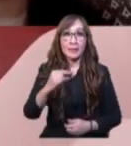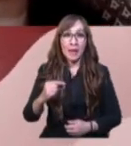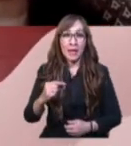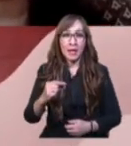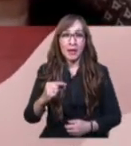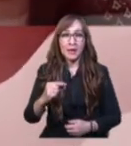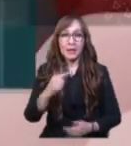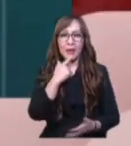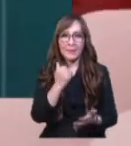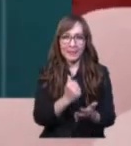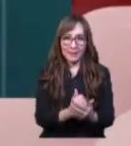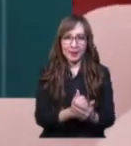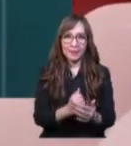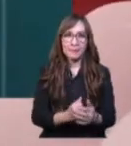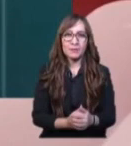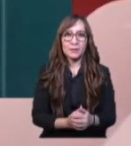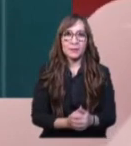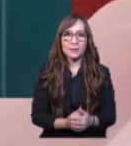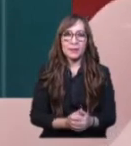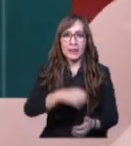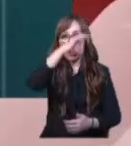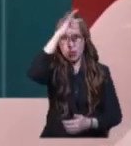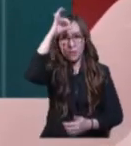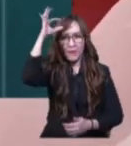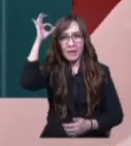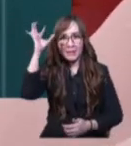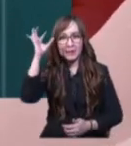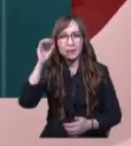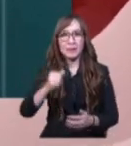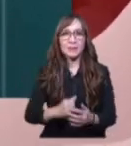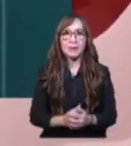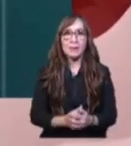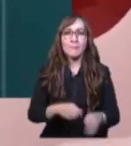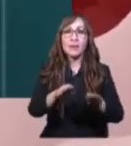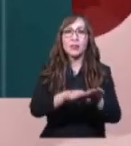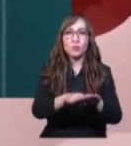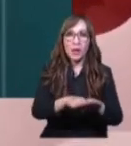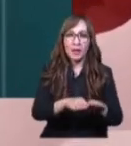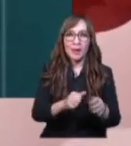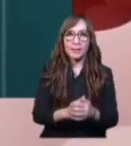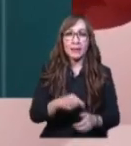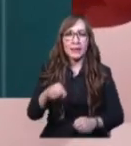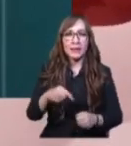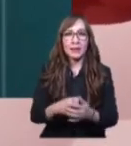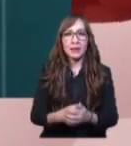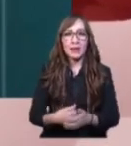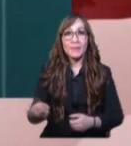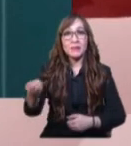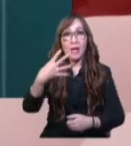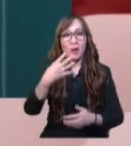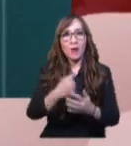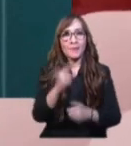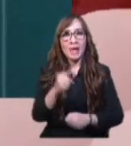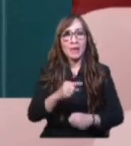di-highlight. Adaptasi, transformasi jelas. Inovasi ini tentunya menjawab dari segala banyak